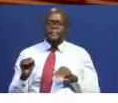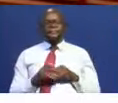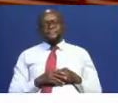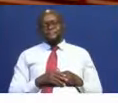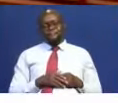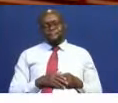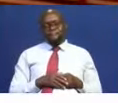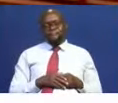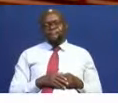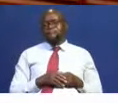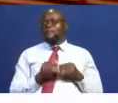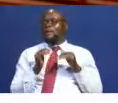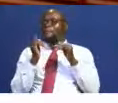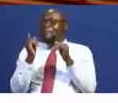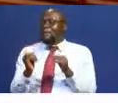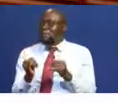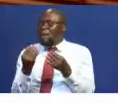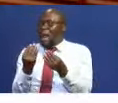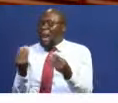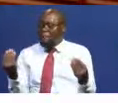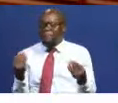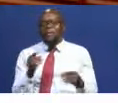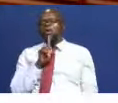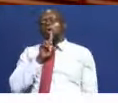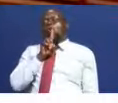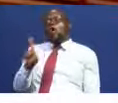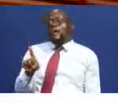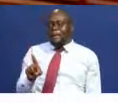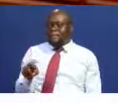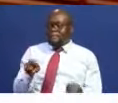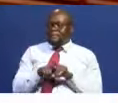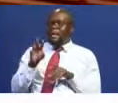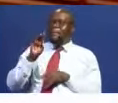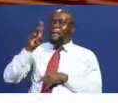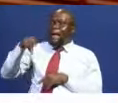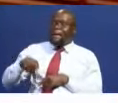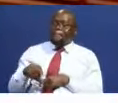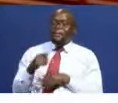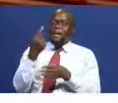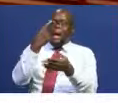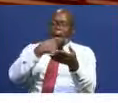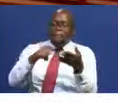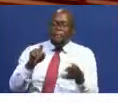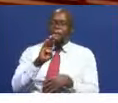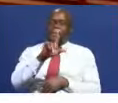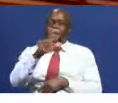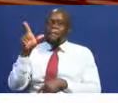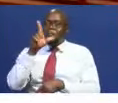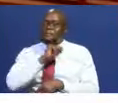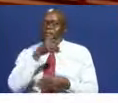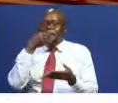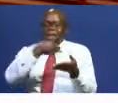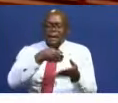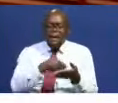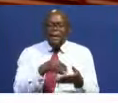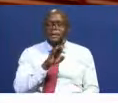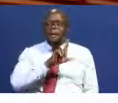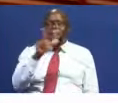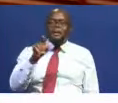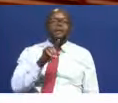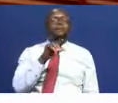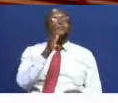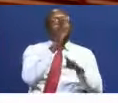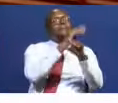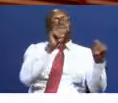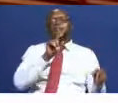ameamua kujifanyia yale mambo, anapewa order. Hata hao wabunge wako hapo wakipitisha ile kitu, walipewa order na